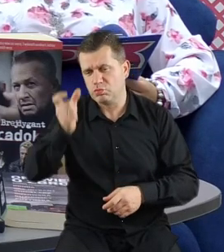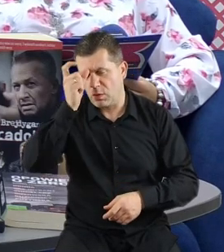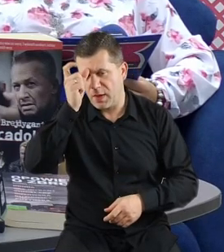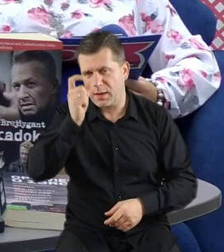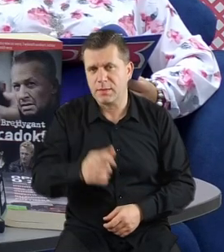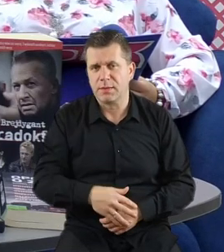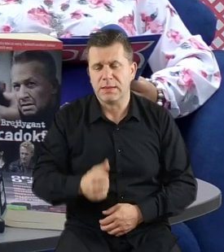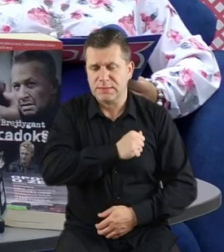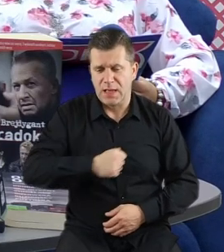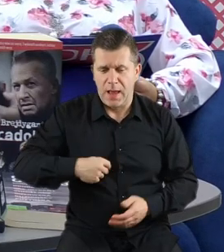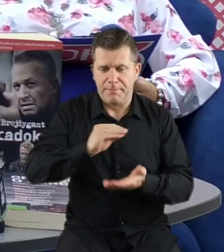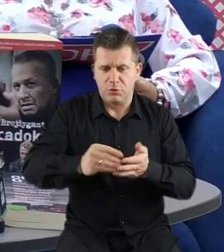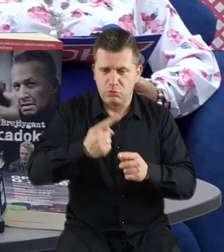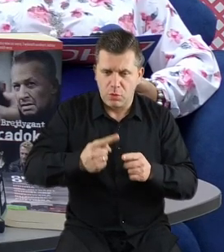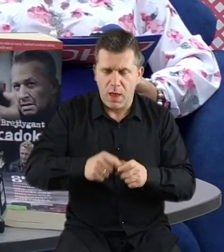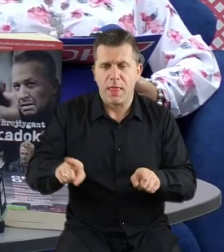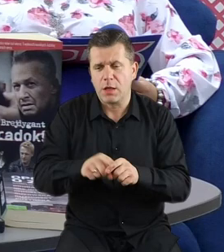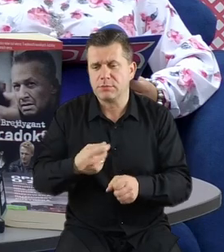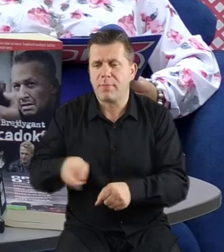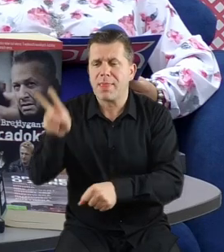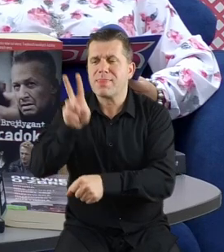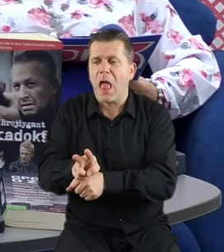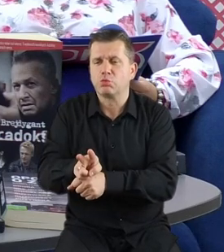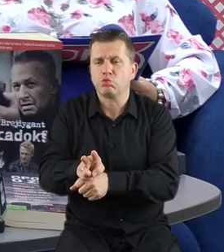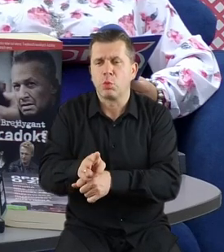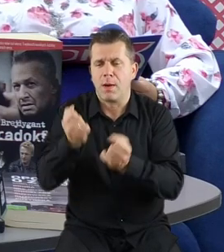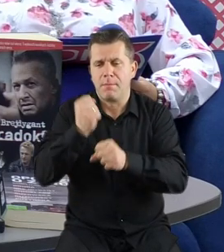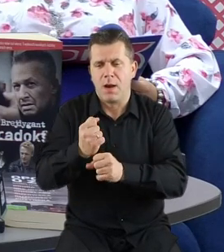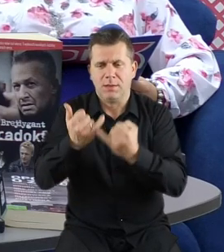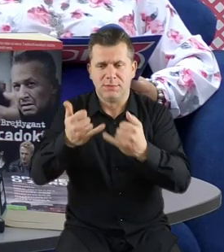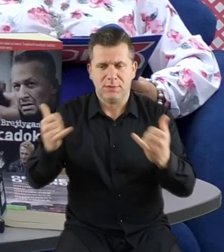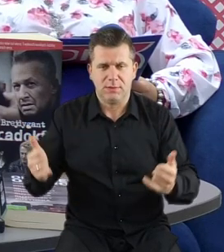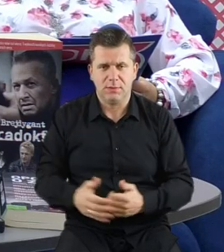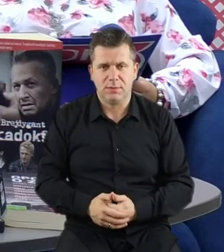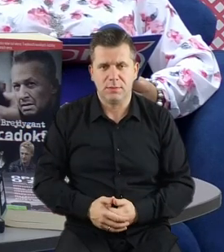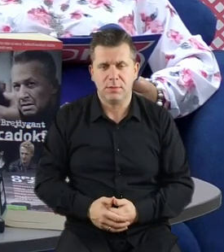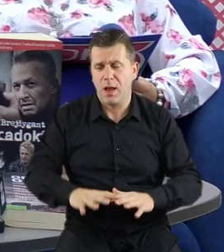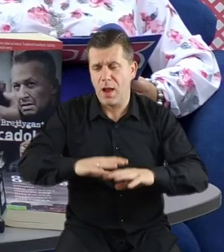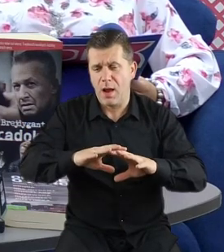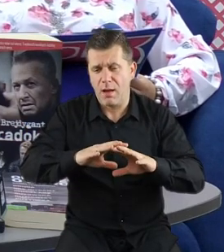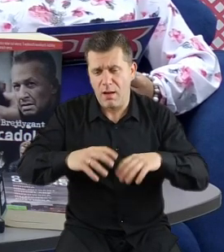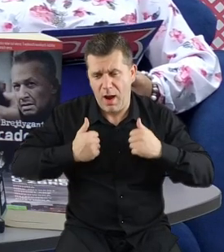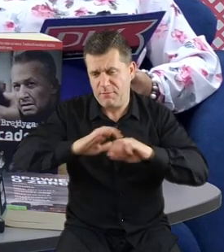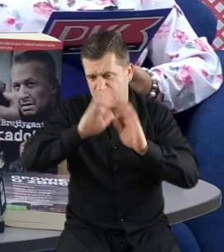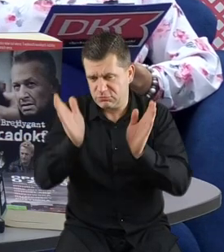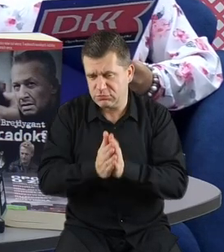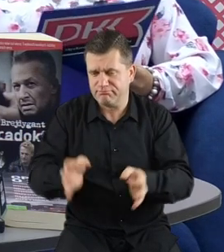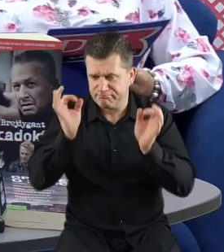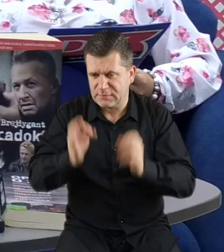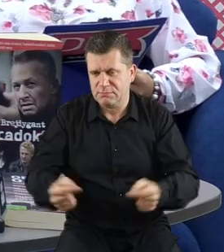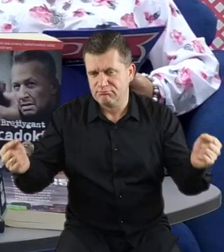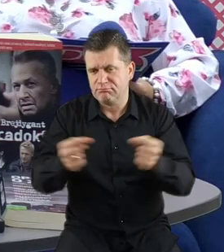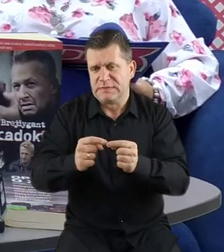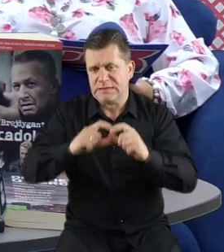który sam pisze trochę, ale też nadzoruje pracę innych i żeby to wszystko miało ręce i nogi, żeby to się schodziło